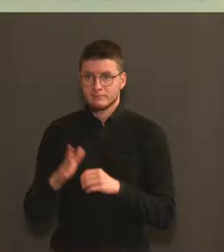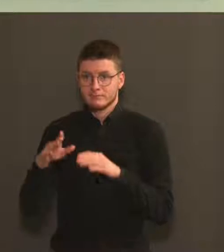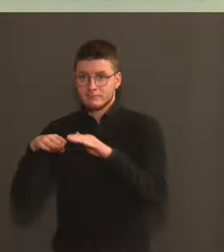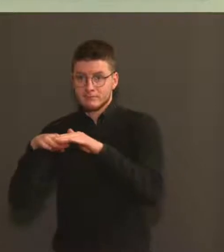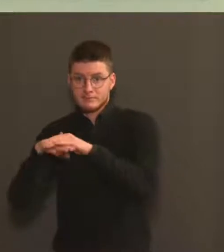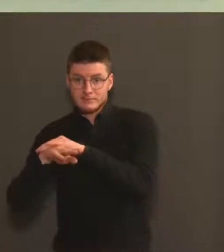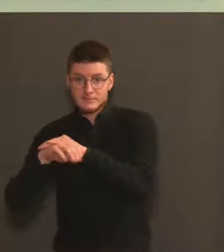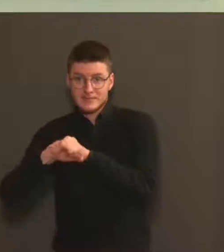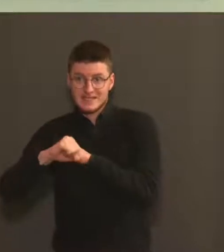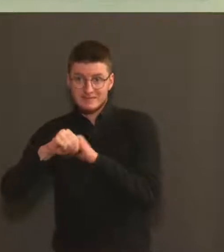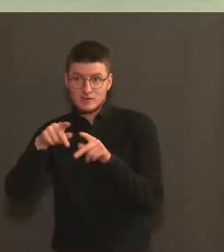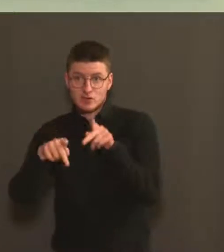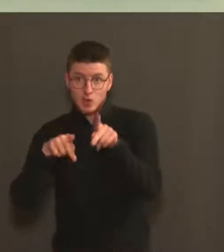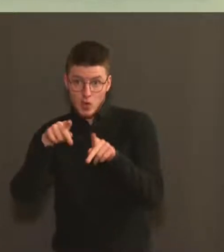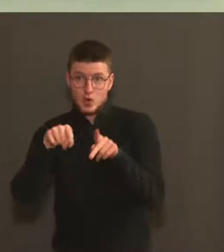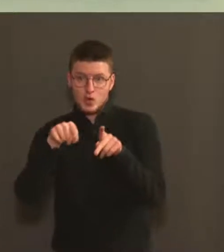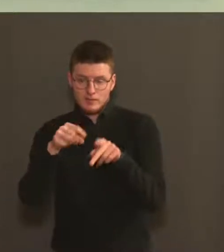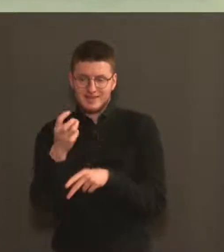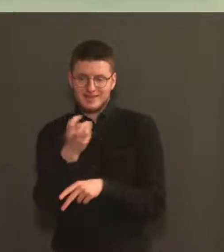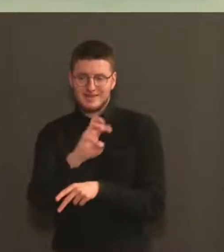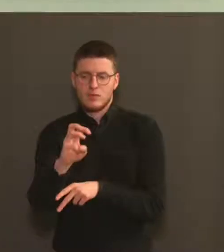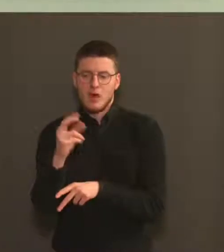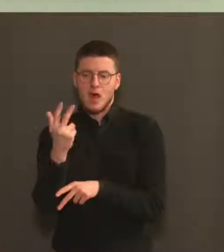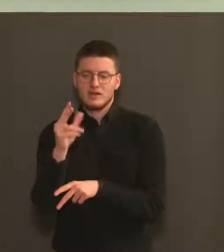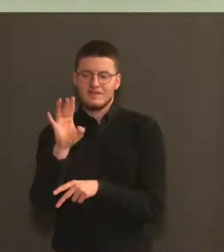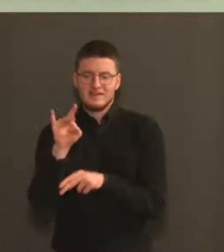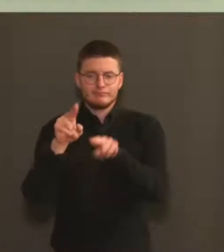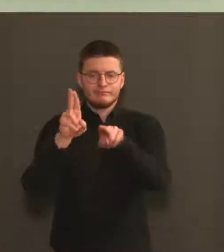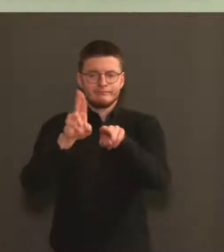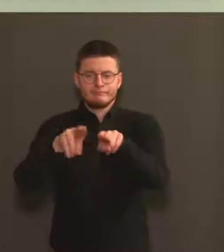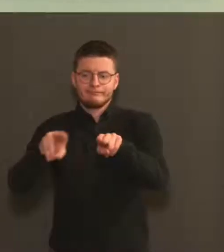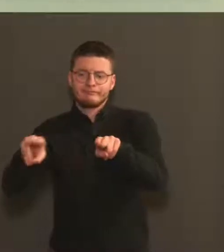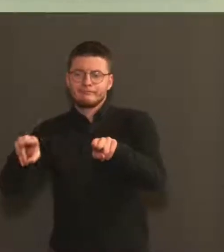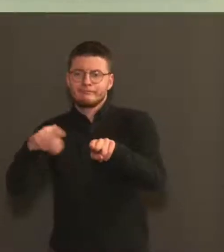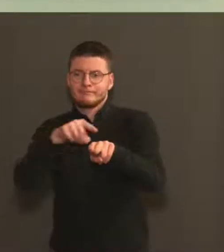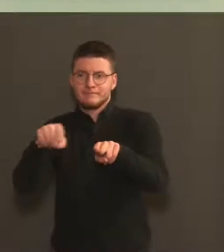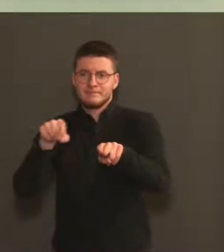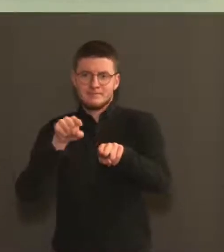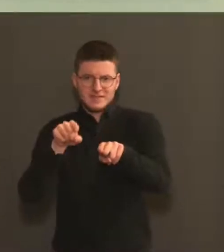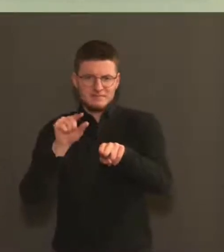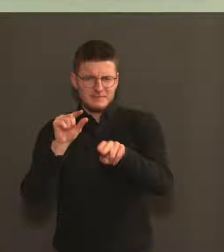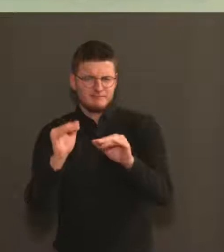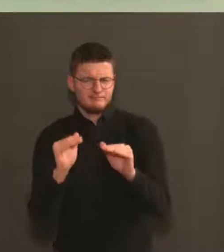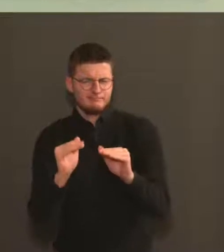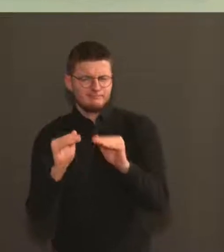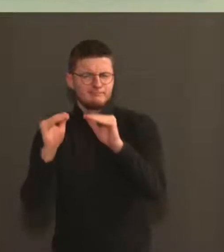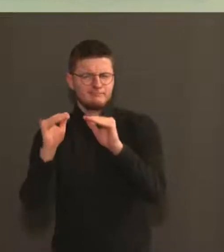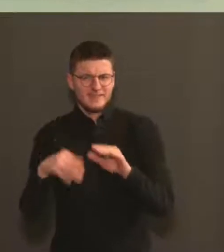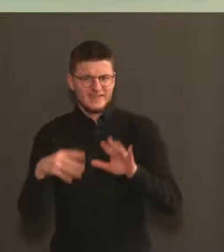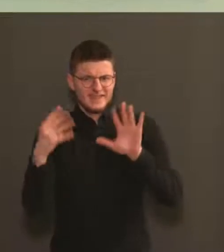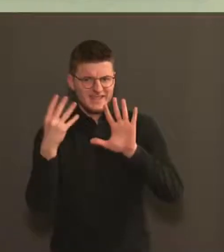348 patiënten liggen op intensieve zorgen en dat is een toename van 9%.